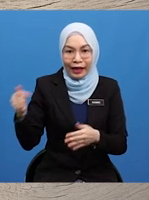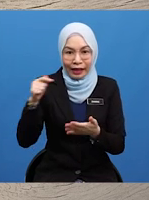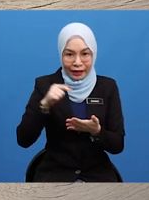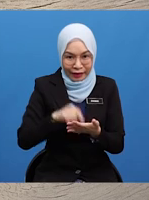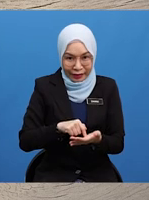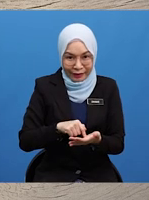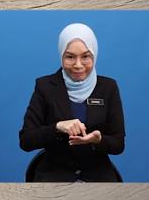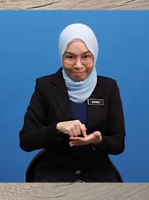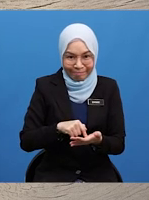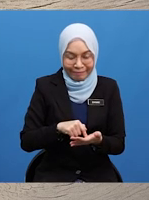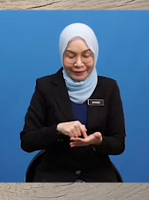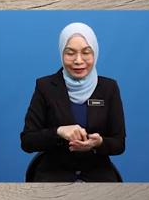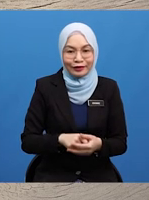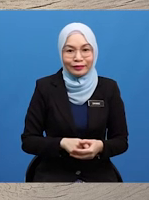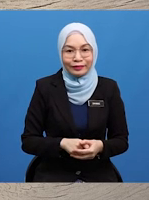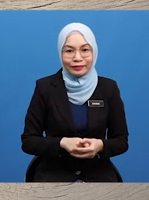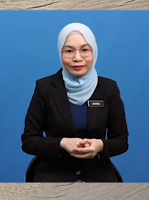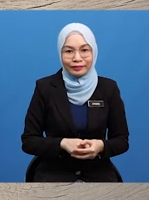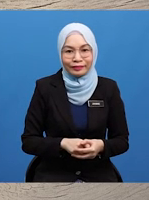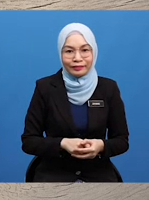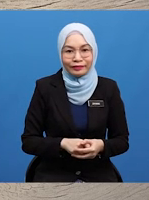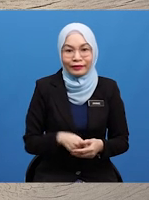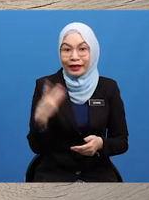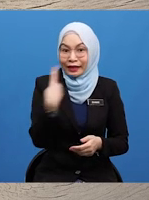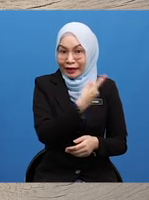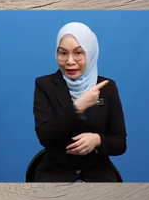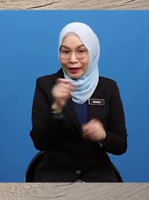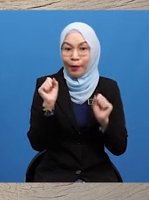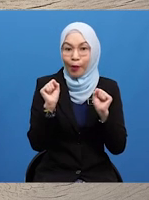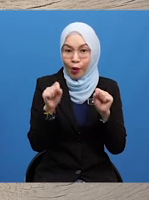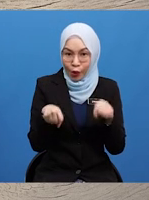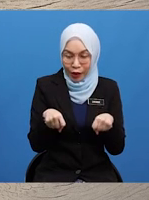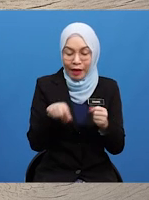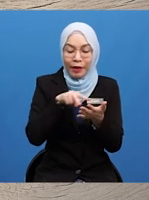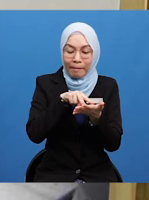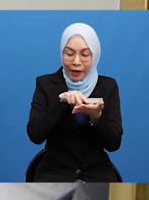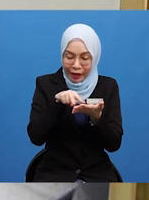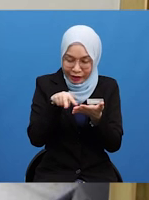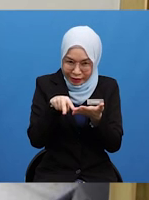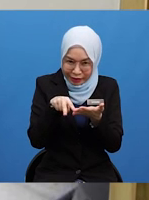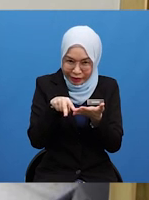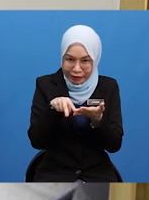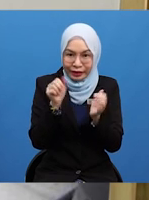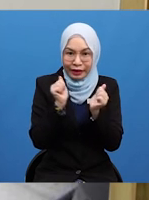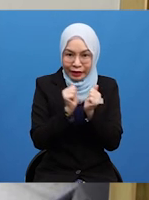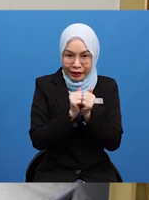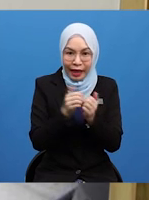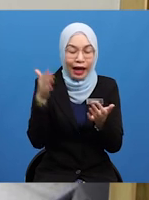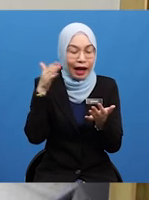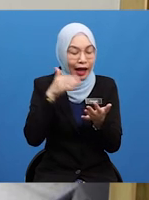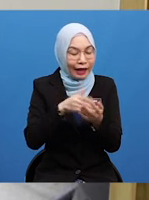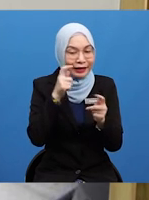yang betul. Kita boleh membaca isi padu cecair dengan lebih tepat, tetapi